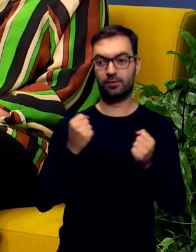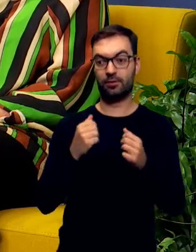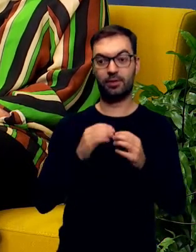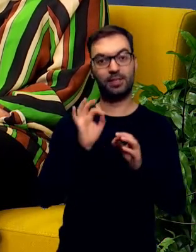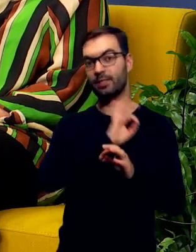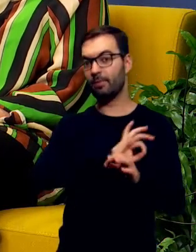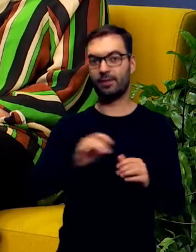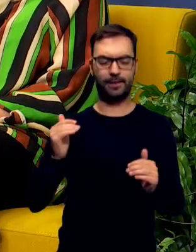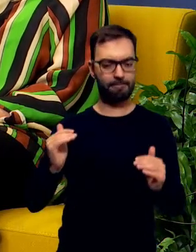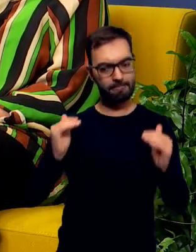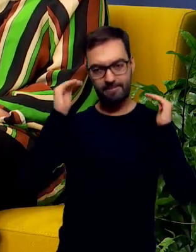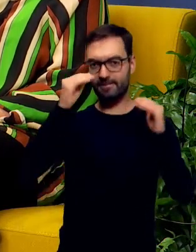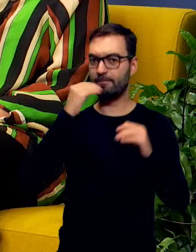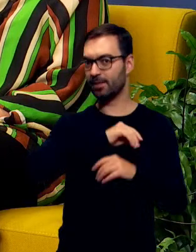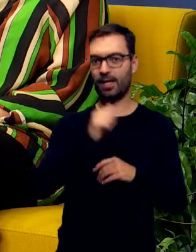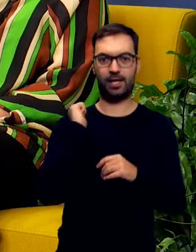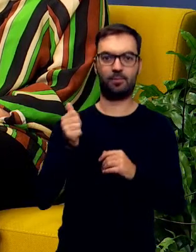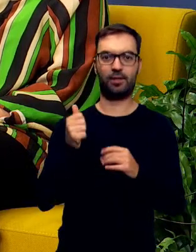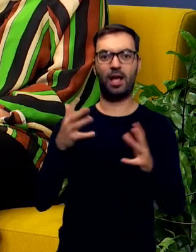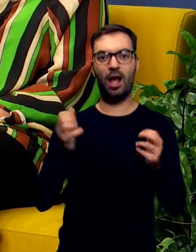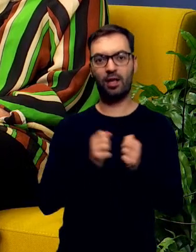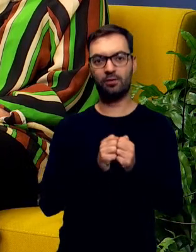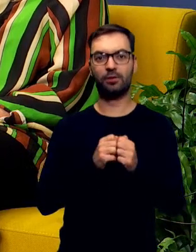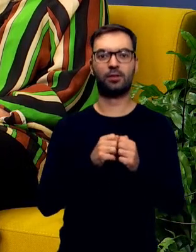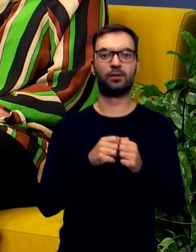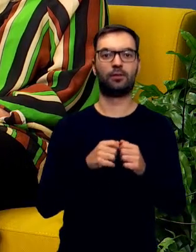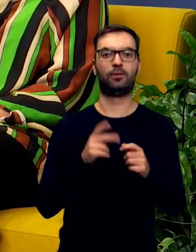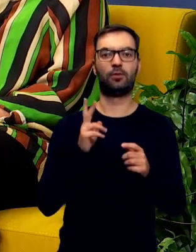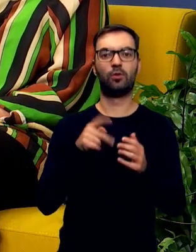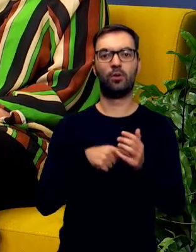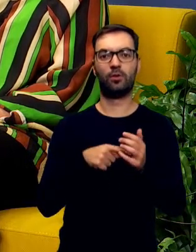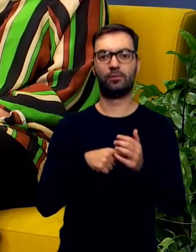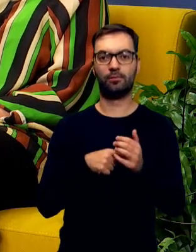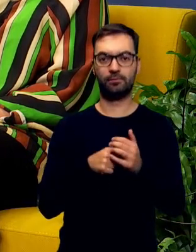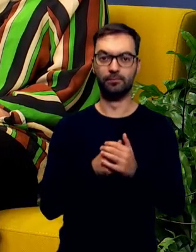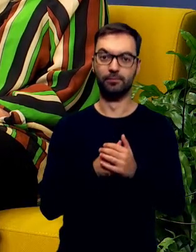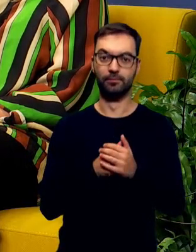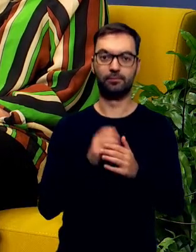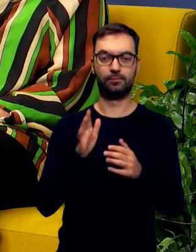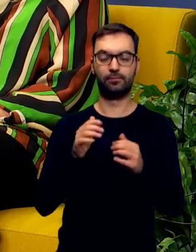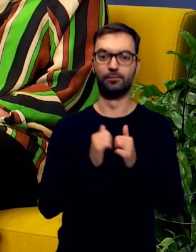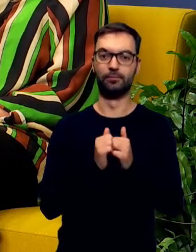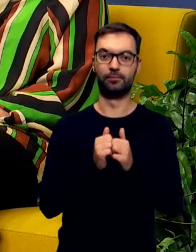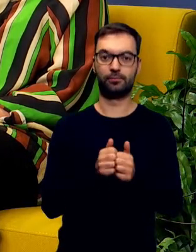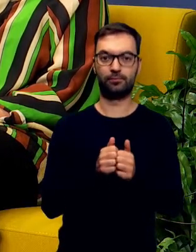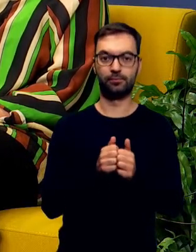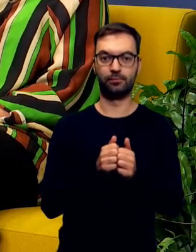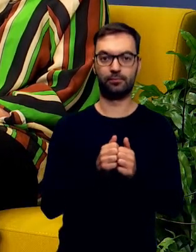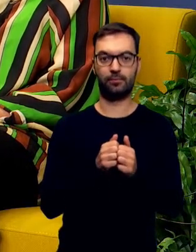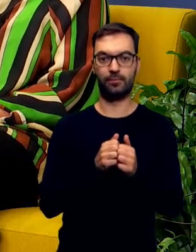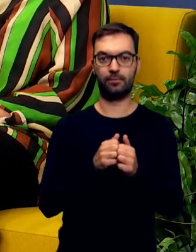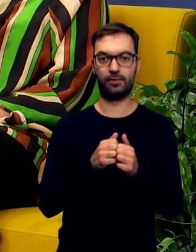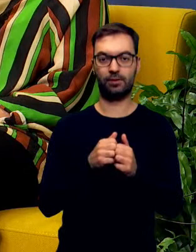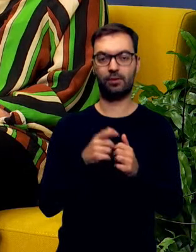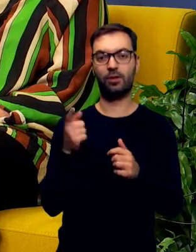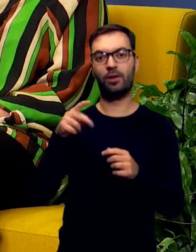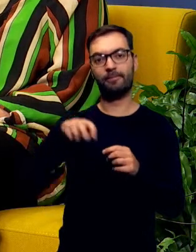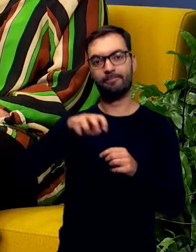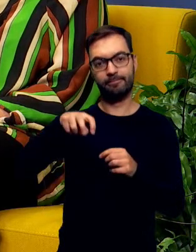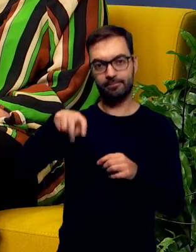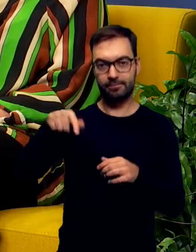grupa specjalistów, zarówno tych ratowników, którzy no, mieli za zadanie, krótko mówiąc, umożliwić